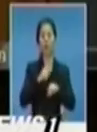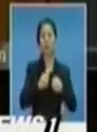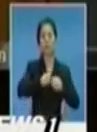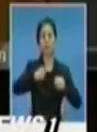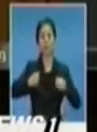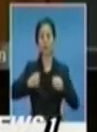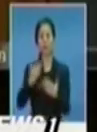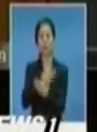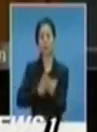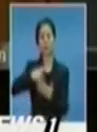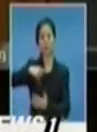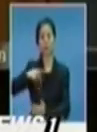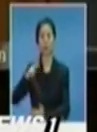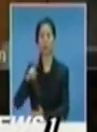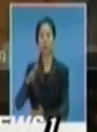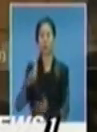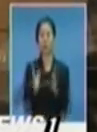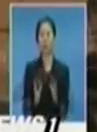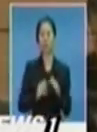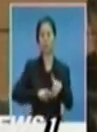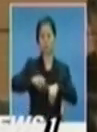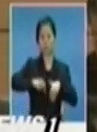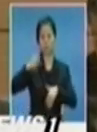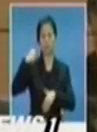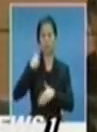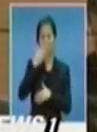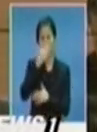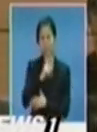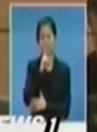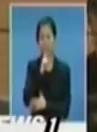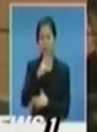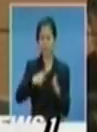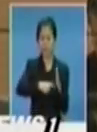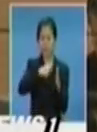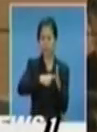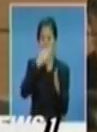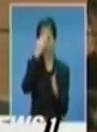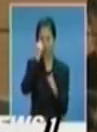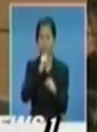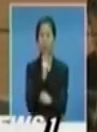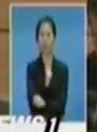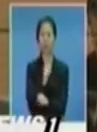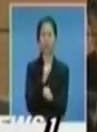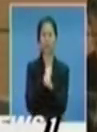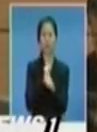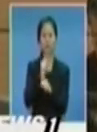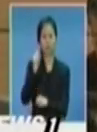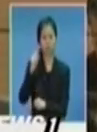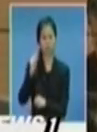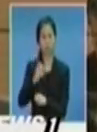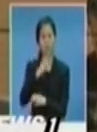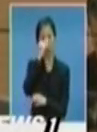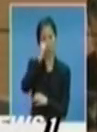พื่อระงับหรือว่าลบการเผยแพร่ข้อมูลแต่ก็มีบางข้อยกเว้นนะครับที่บางครั้งความเสียหายอาจจะเกิดขึ้นรวด